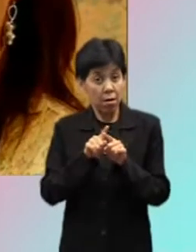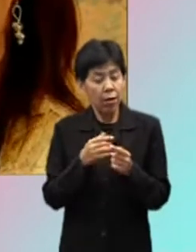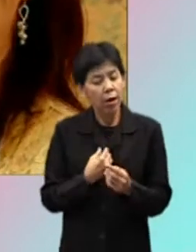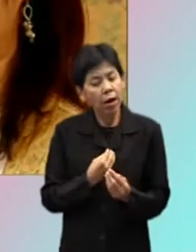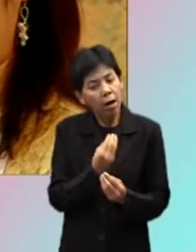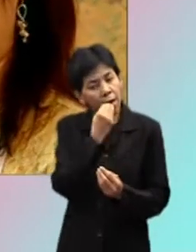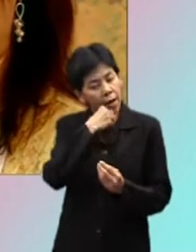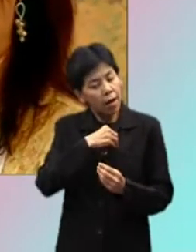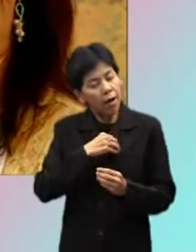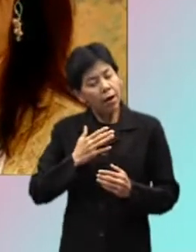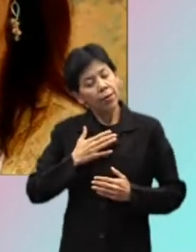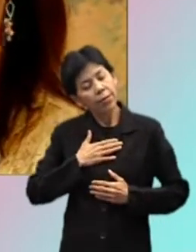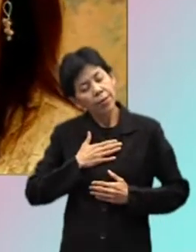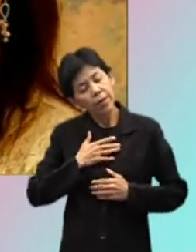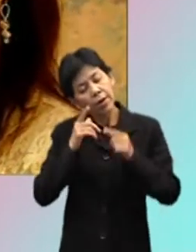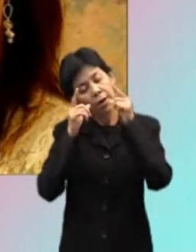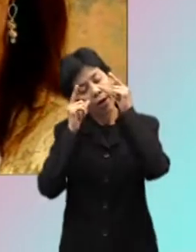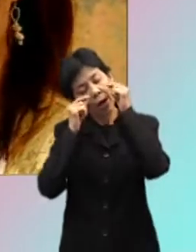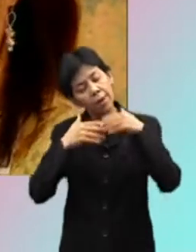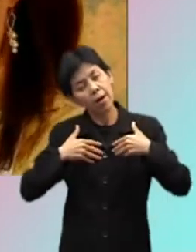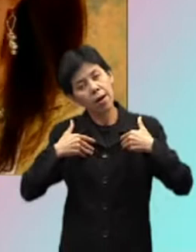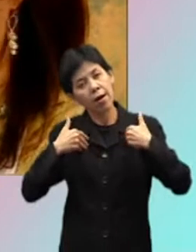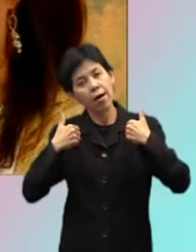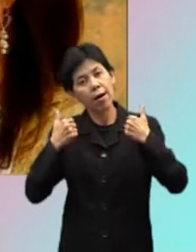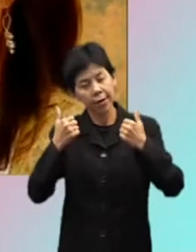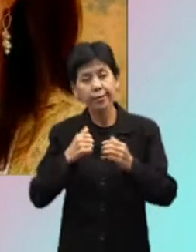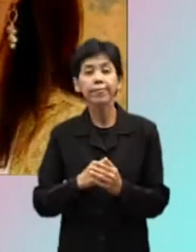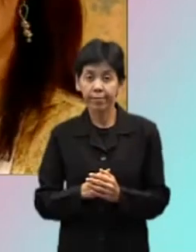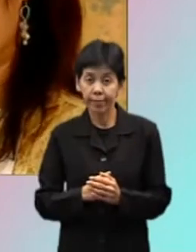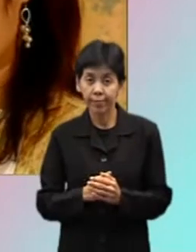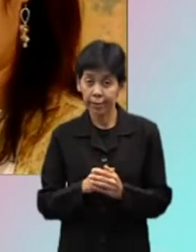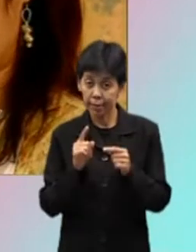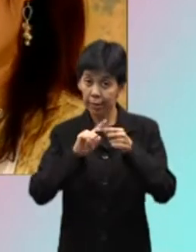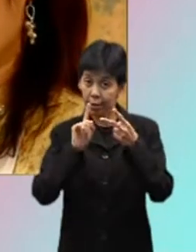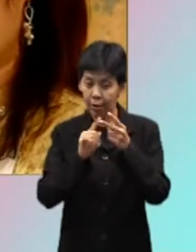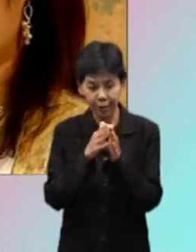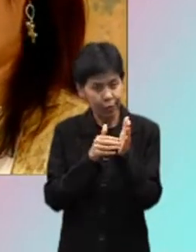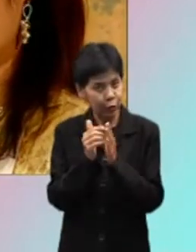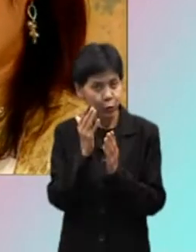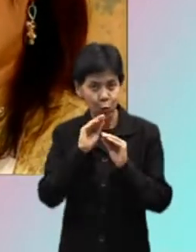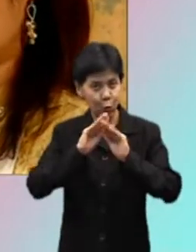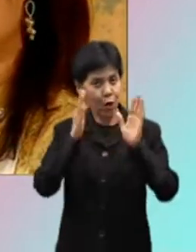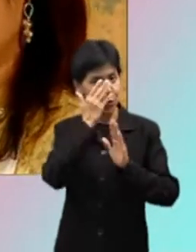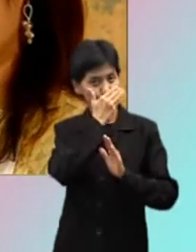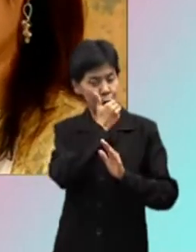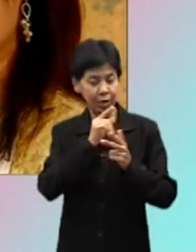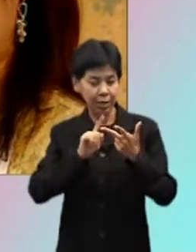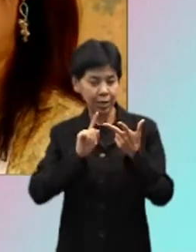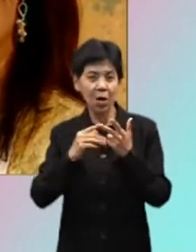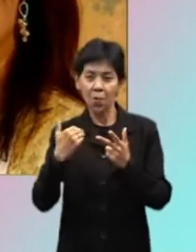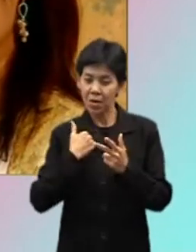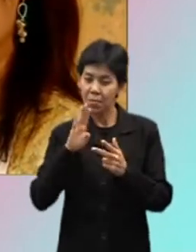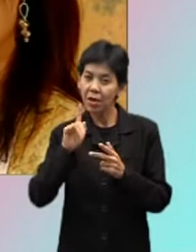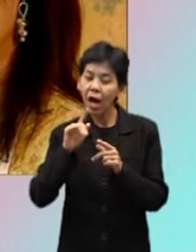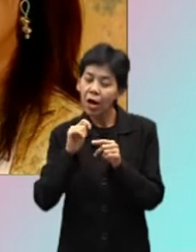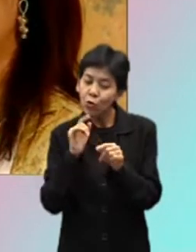ที่ทำให้นอนหลับสบายนะคะซึ่งได้จากเกสรดอกสโนแล้วข้อที่2ก็คือสีสวยข้อที่3มีเบต้าโคโรทีนสูงมาก